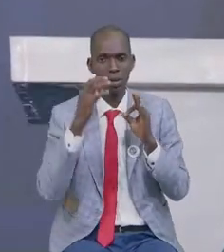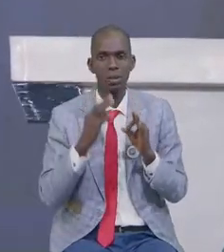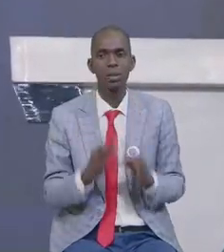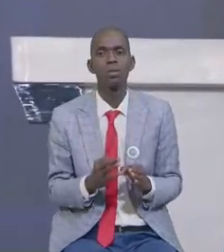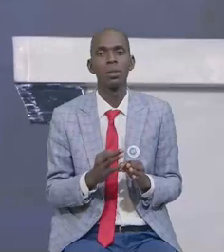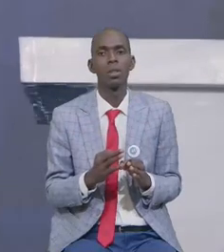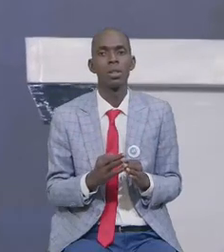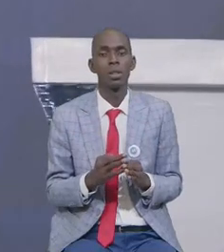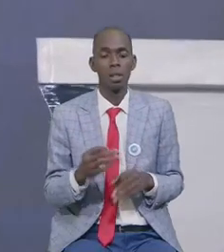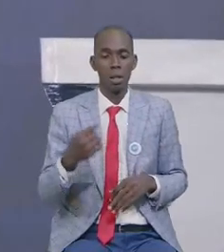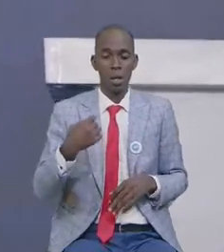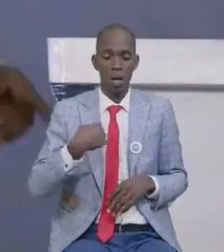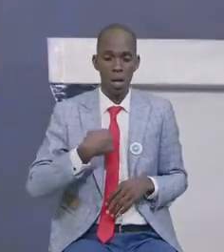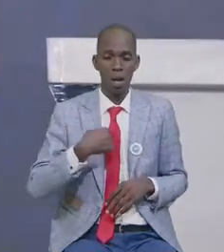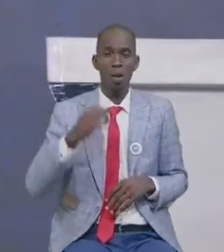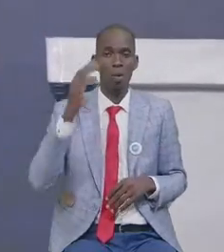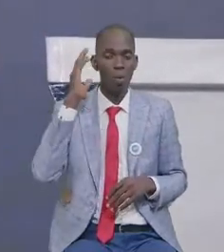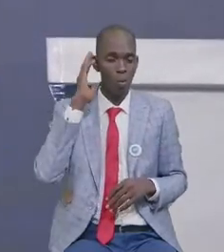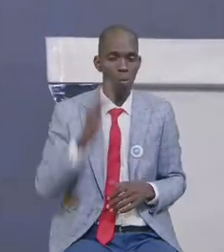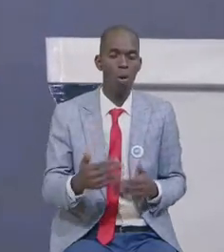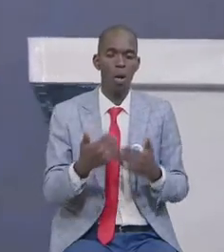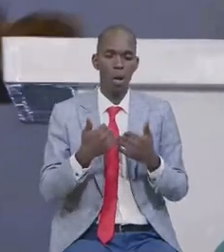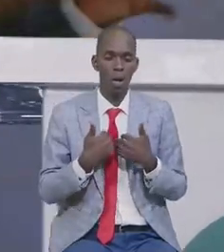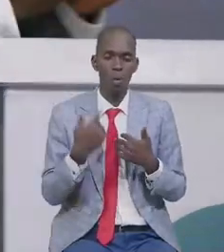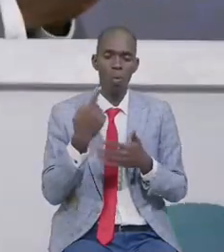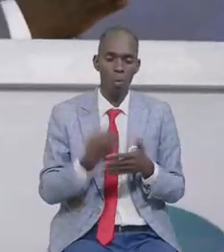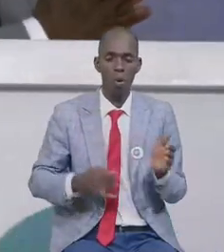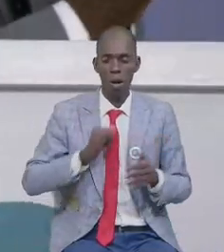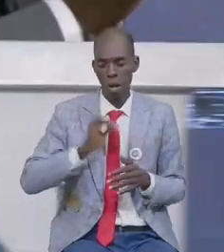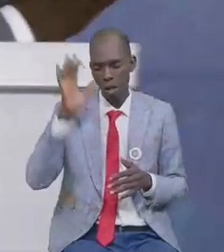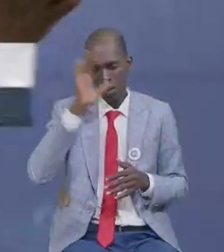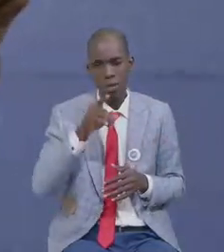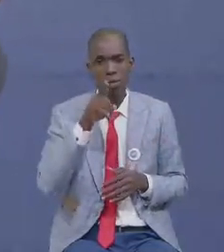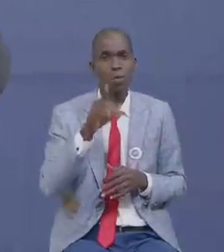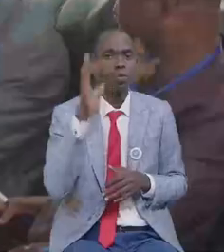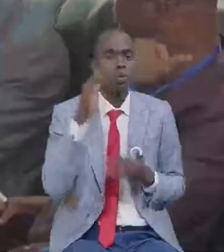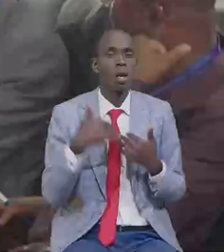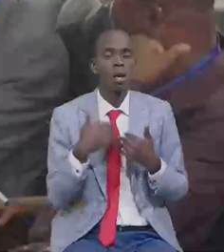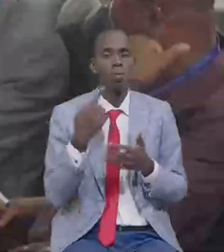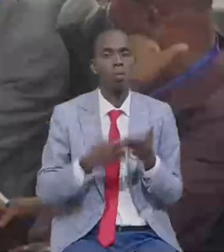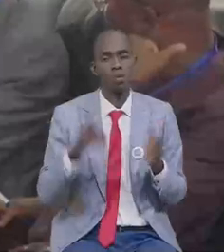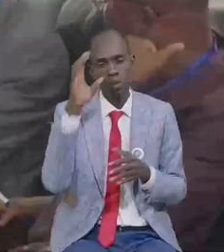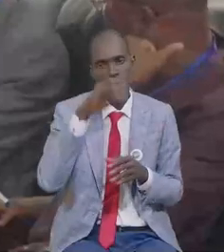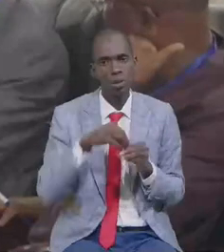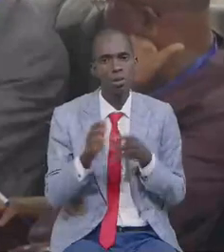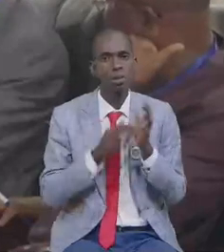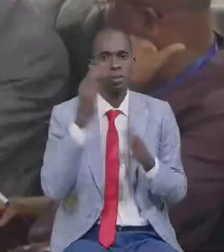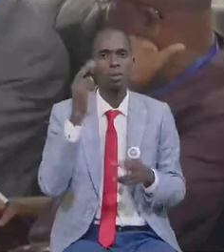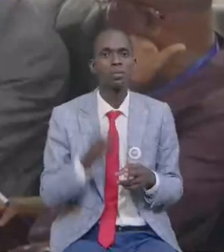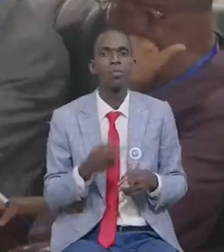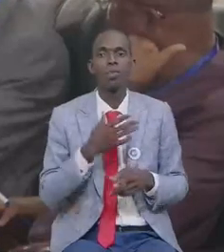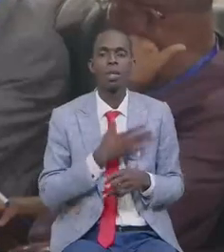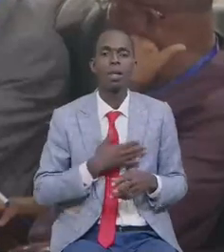Je vais avoir ce que je cherche. Tu auras ce que tu cherches.